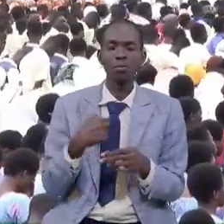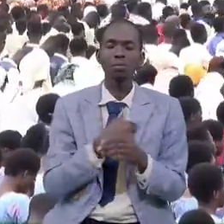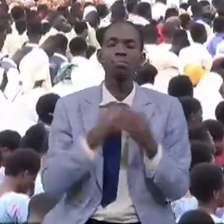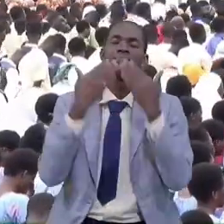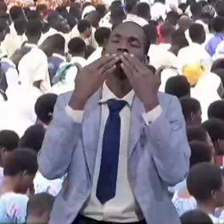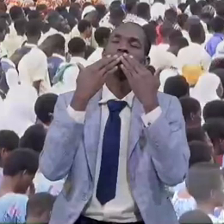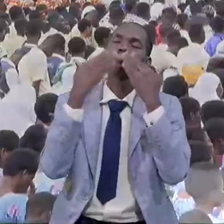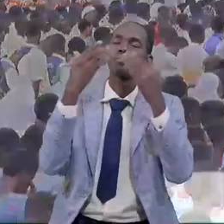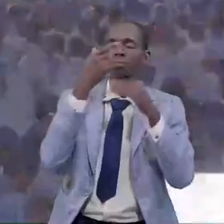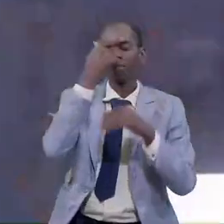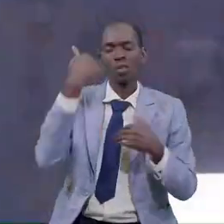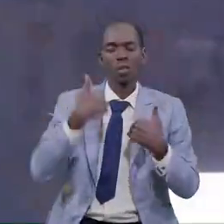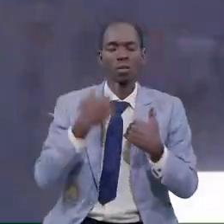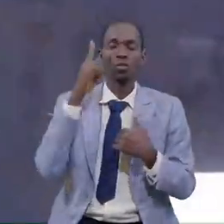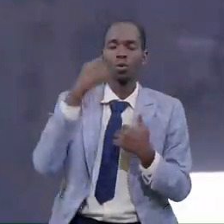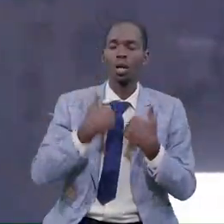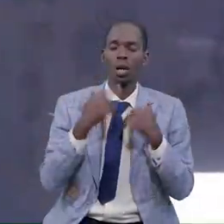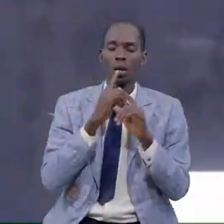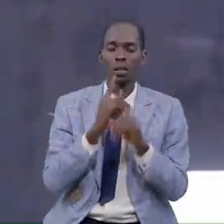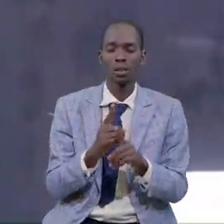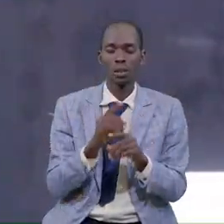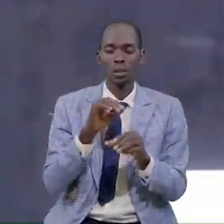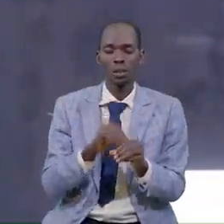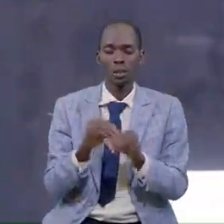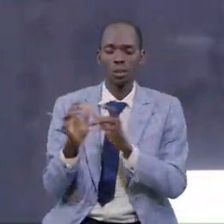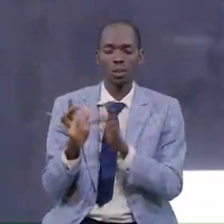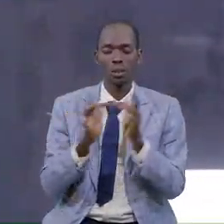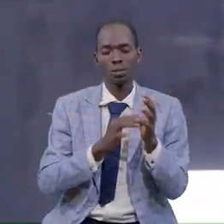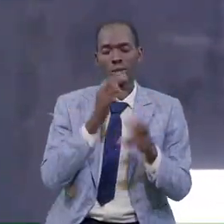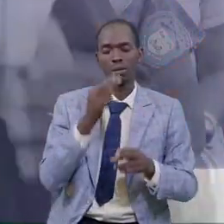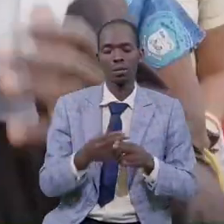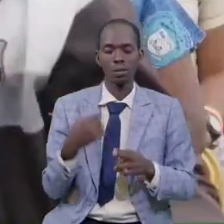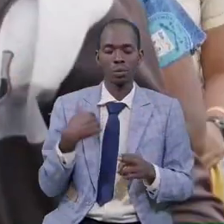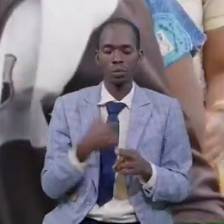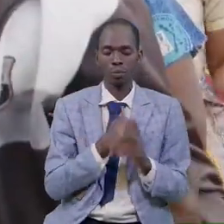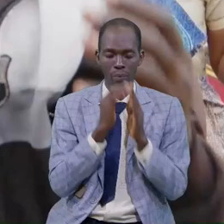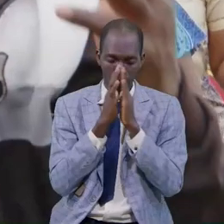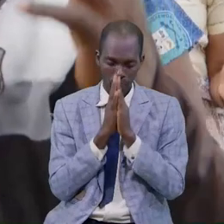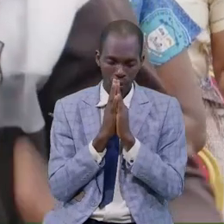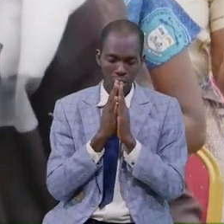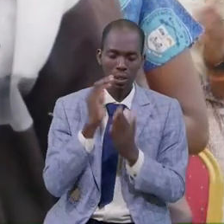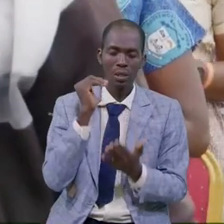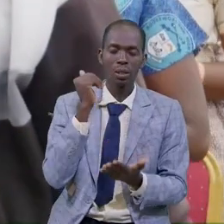pour l'exaucement. Au nom de Jésus, nous prions.